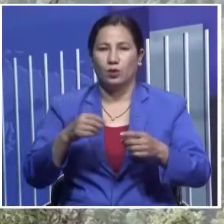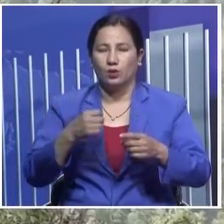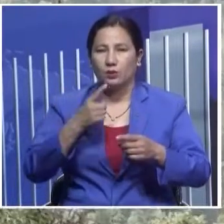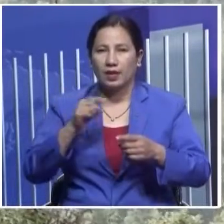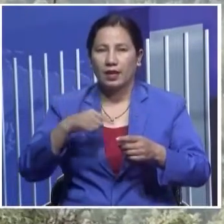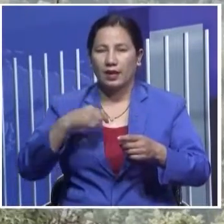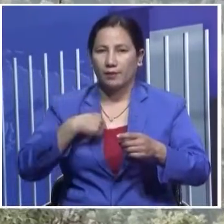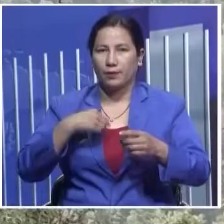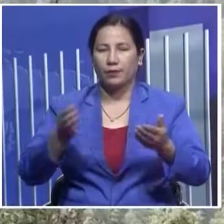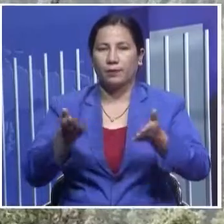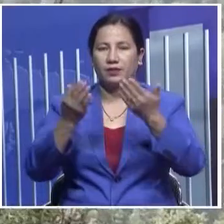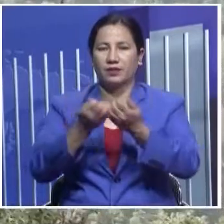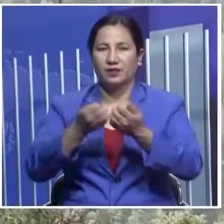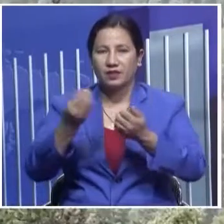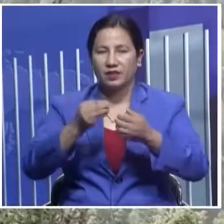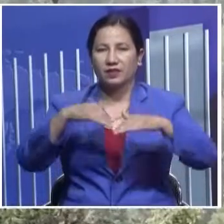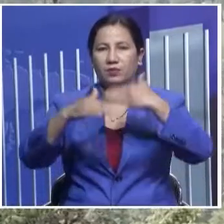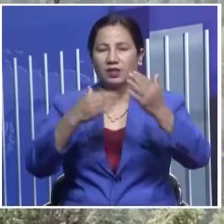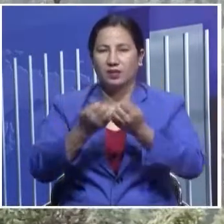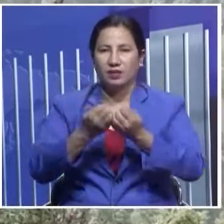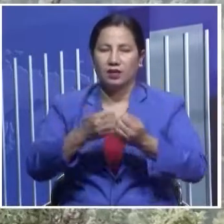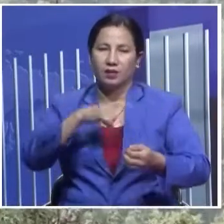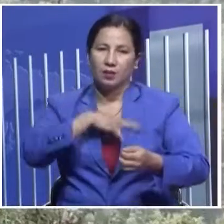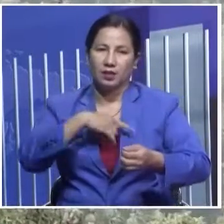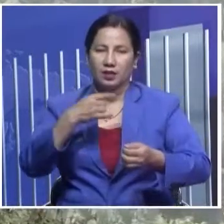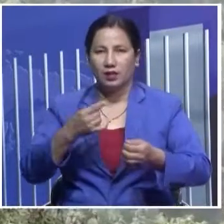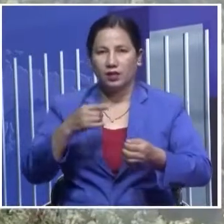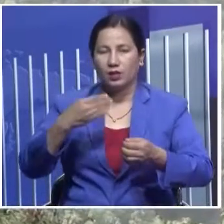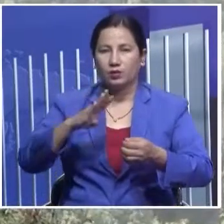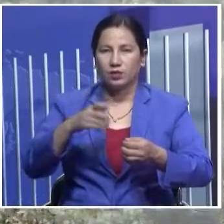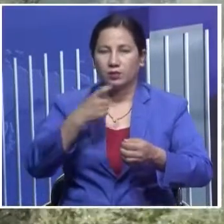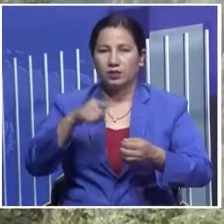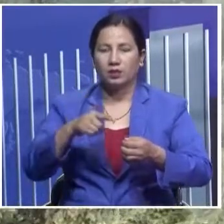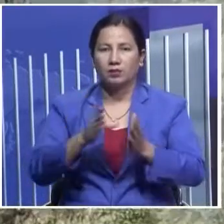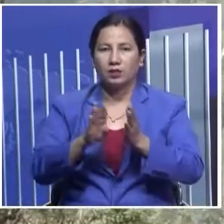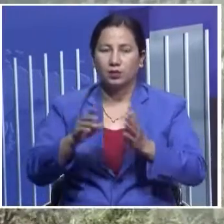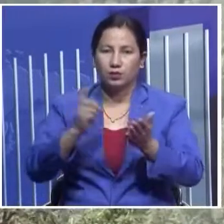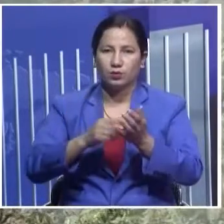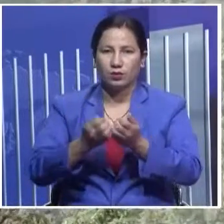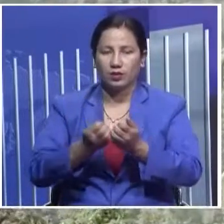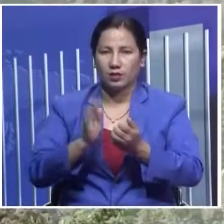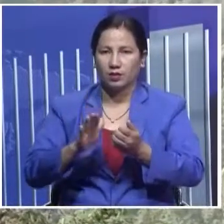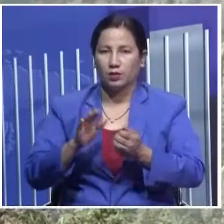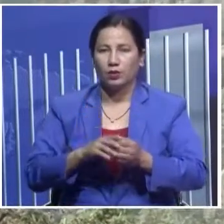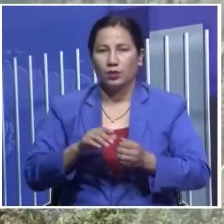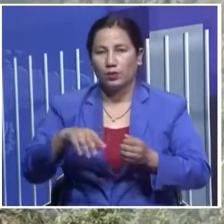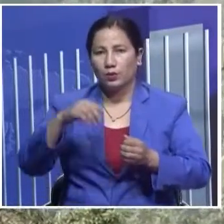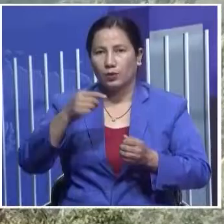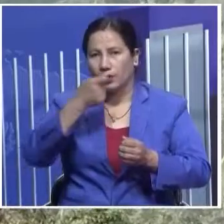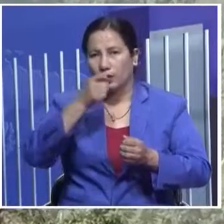यहाँ उन्नति गरौँ, केही विकास त्यहाँबाट हुन्छ कि फाइदा हुन्छ कि भनेर त्यहीबाट लागेका छ। यो गाउँका युवाहरू